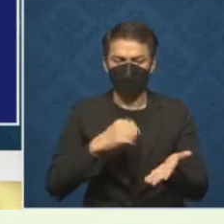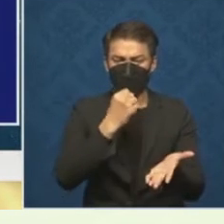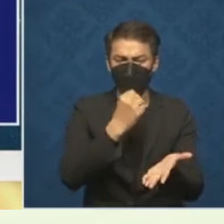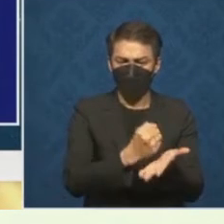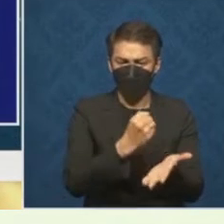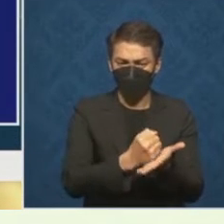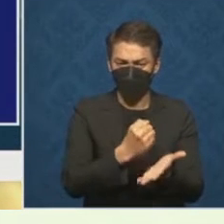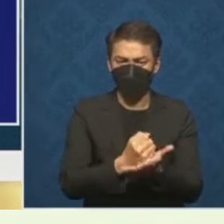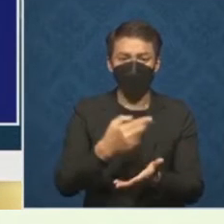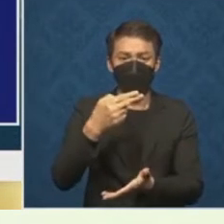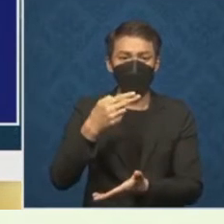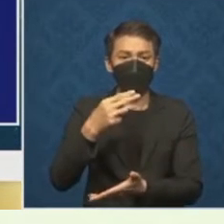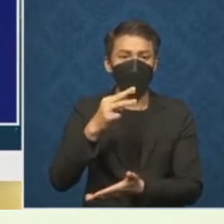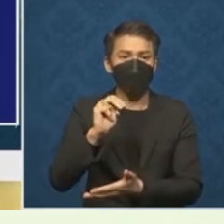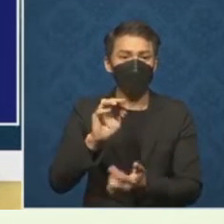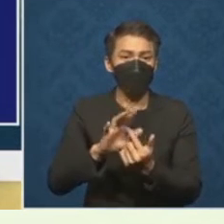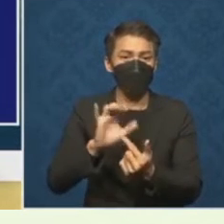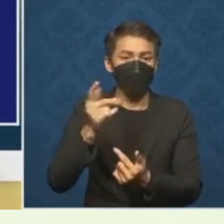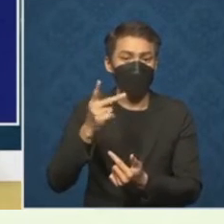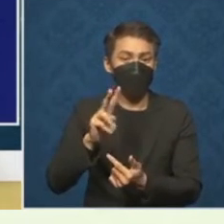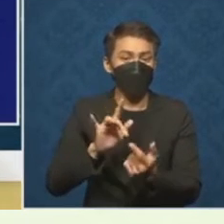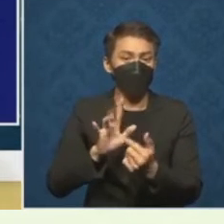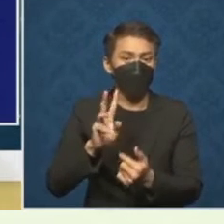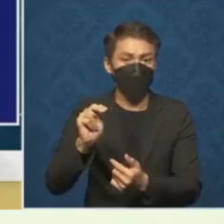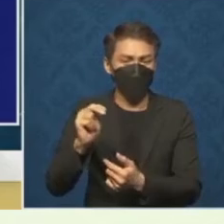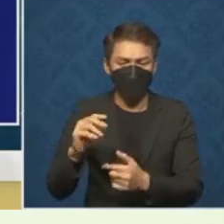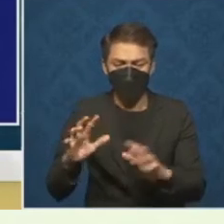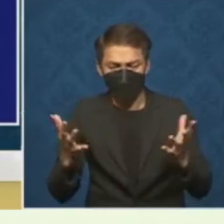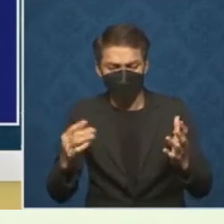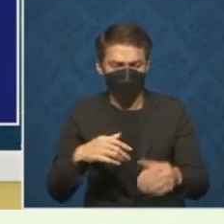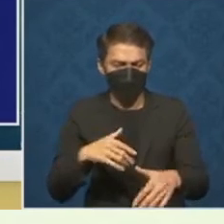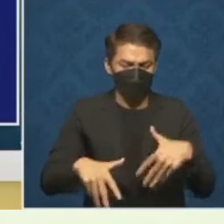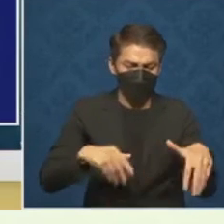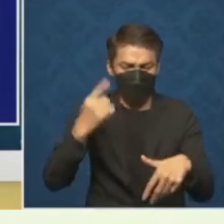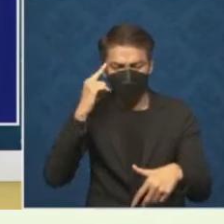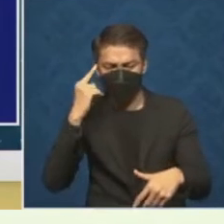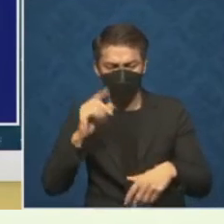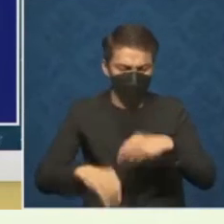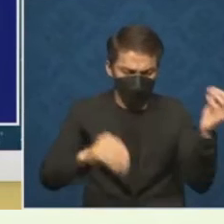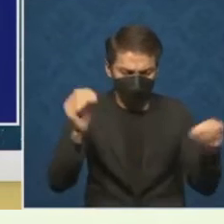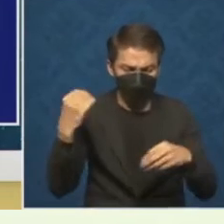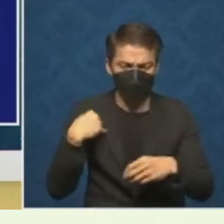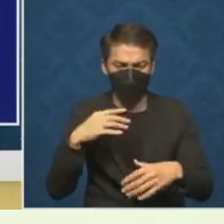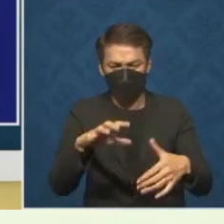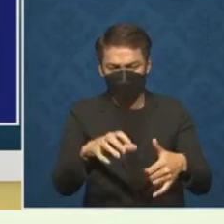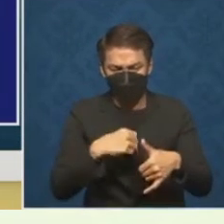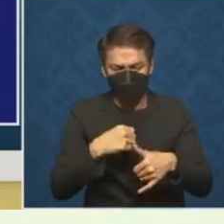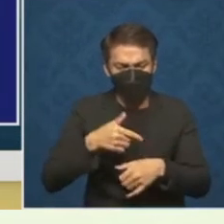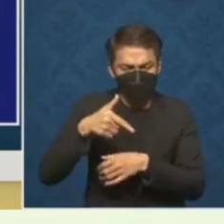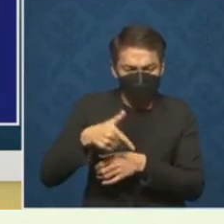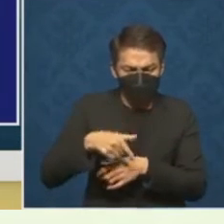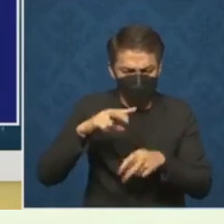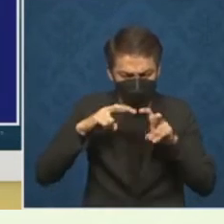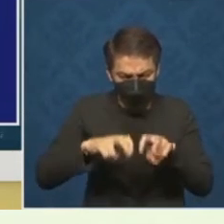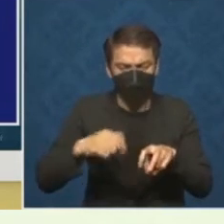ถามมาแล้วไม่มีหมายแล้วไปตรวจค้นเขาชาวบ้านก็ไม่รู้จะทำไงฮะถูกจับกุมตรวจฉี่มั่งเมื่อผมเห็นว่าการ